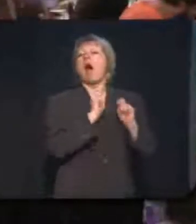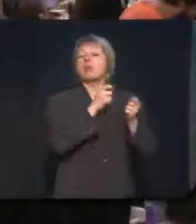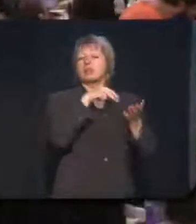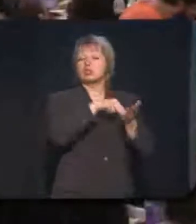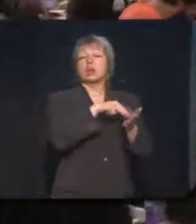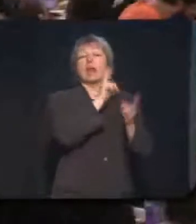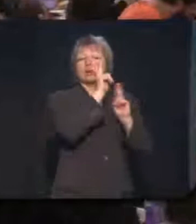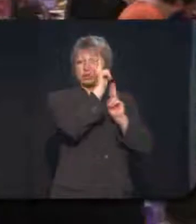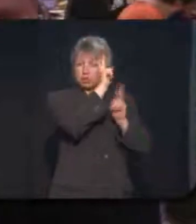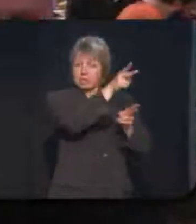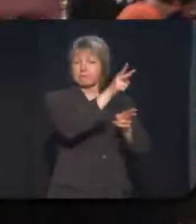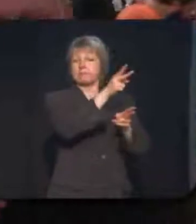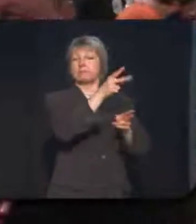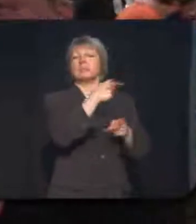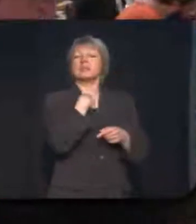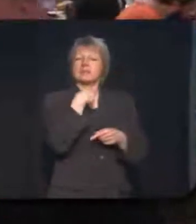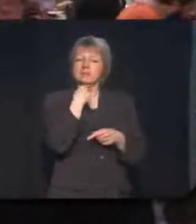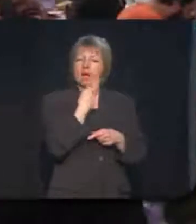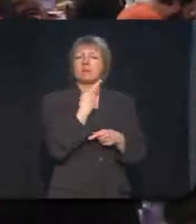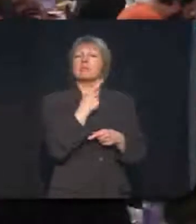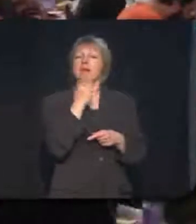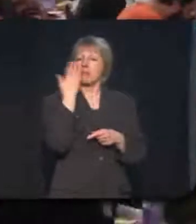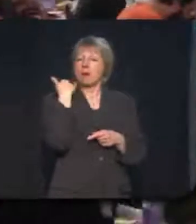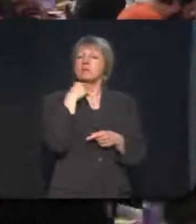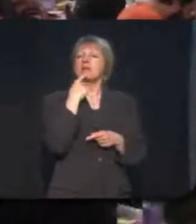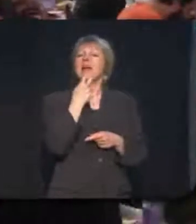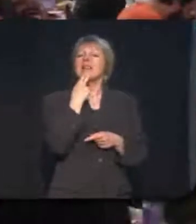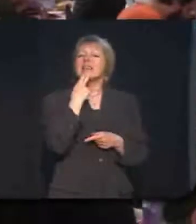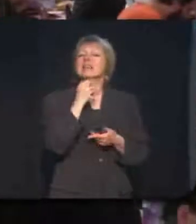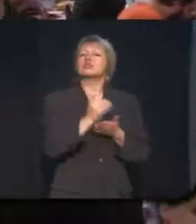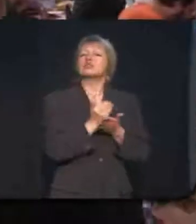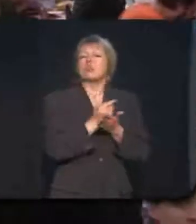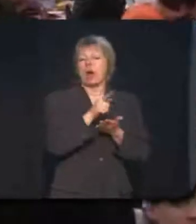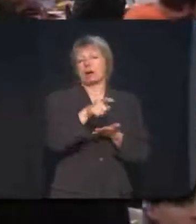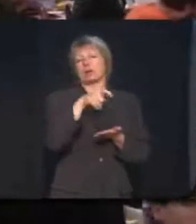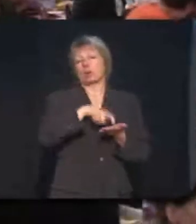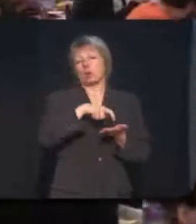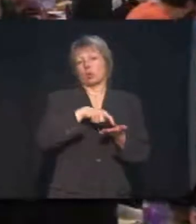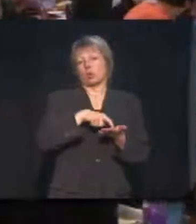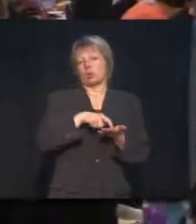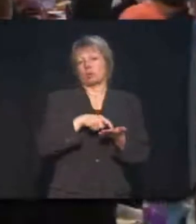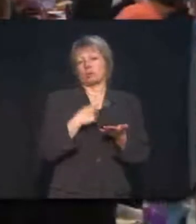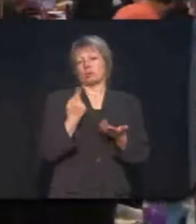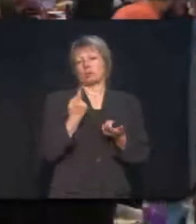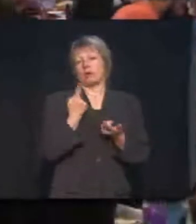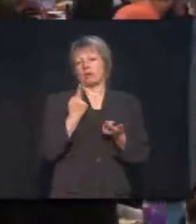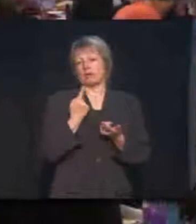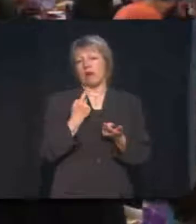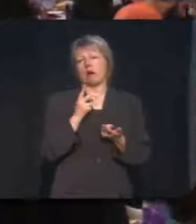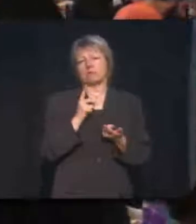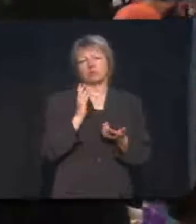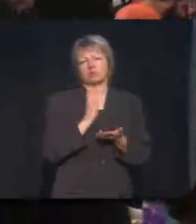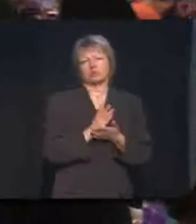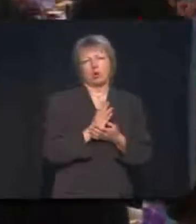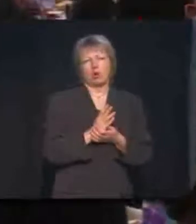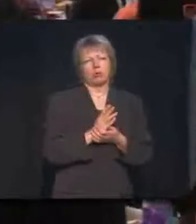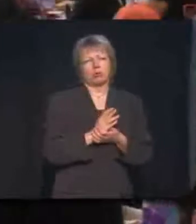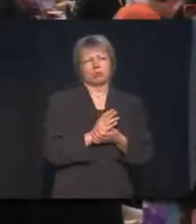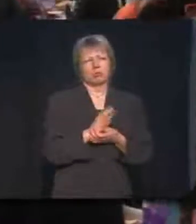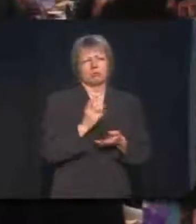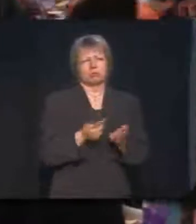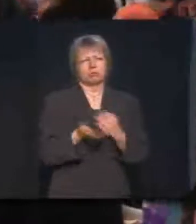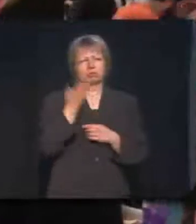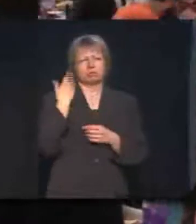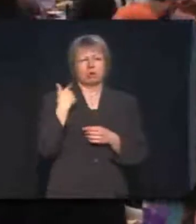es war sollte Energieeinsparen was nie gestimmt hat stammt allerdings aus dem ersten Weltkrieg das ist etwas länger her fast 100 Jahre